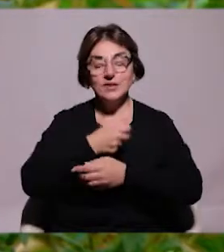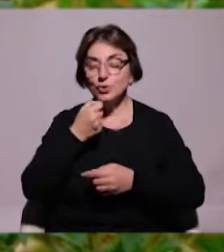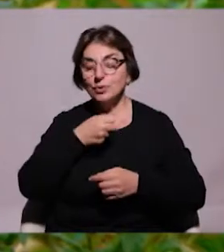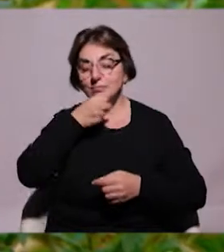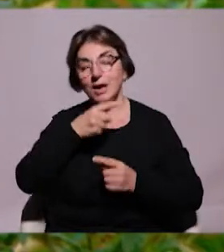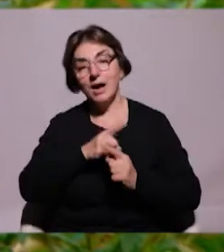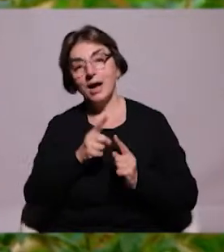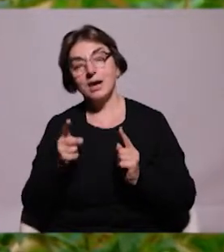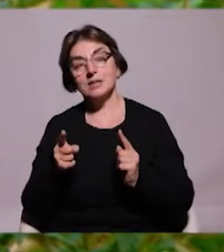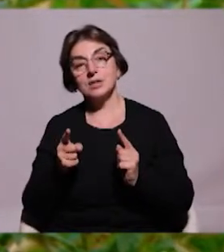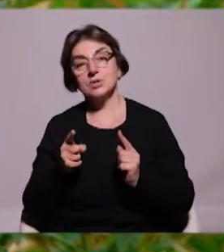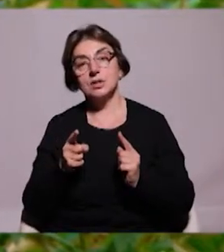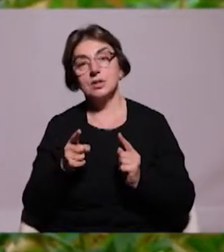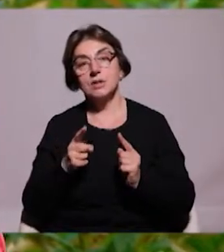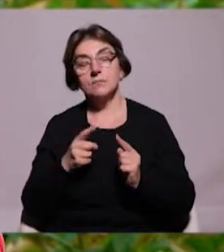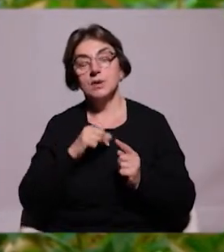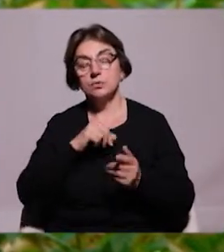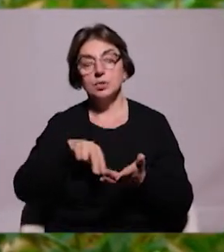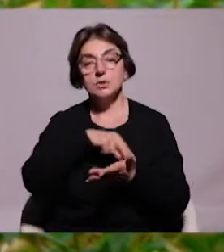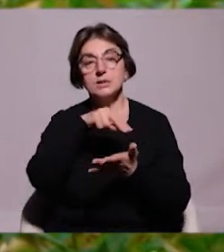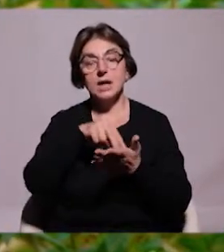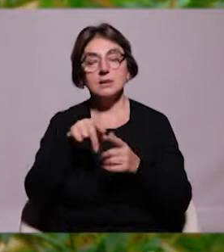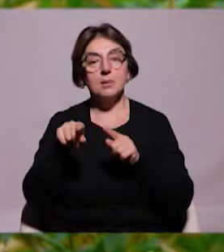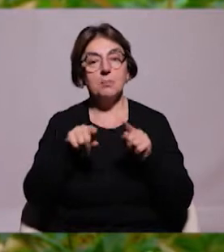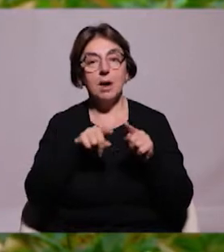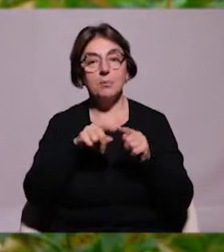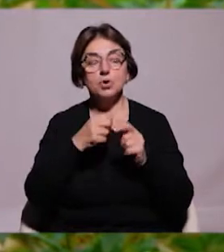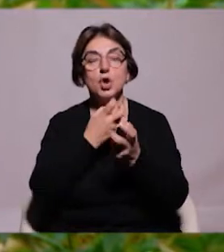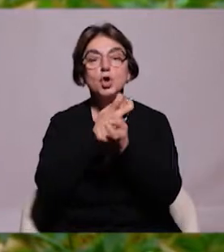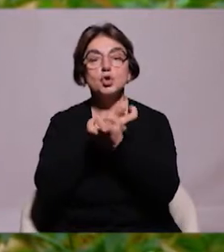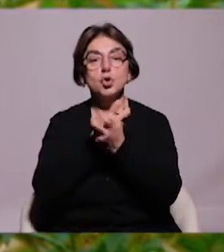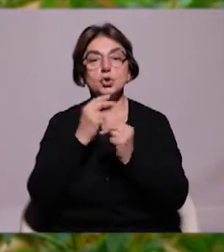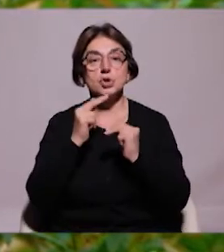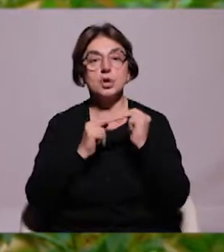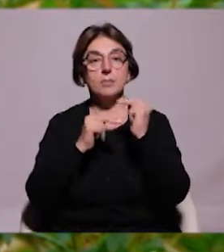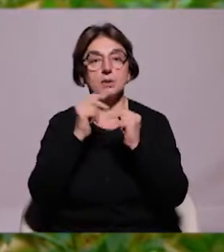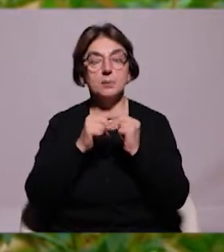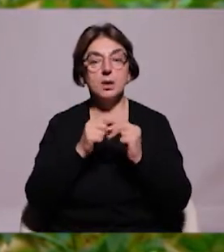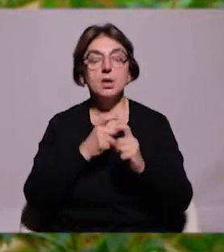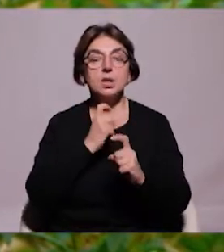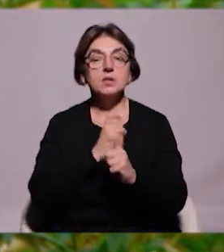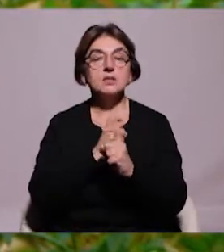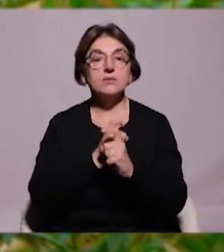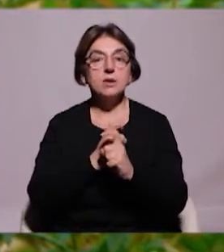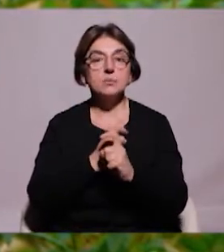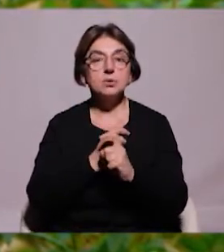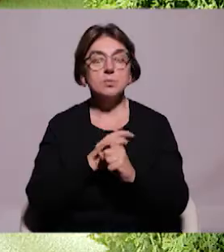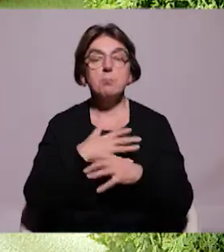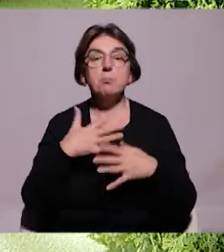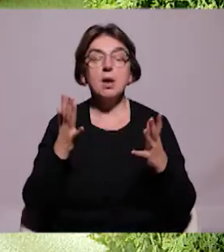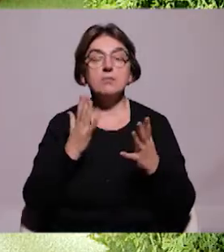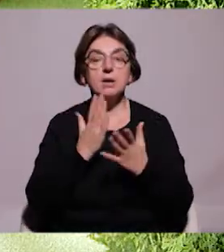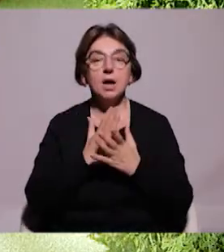ასაკში საყრდენ მამოძრავებელი სისტემის, ანუ ჩონჩხის შემადგენლობაში, ძვლების შემადგენლობაში